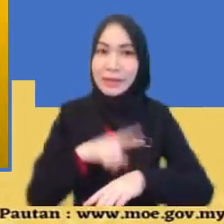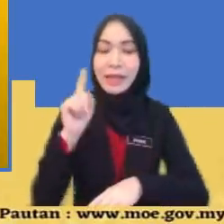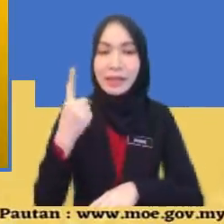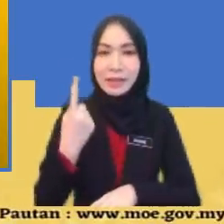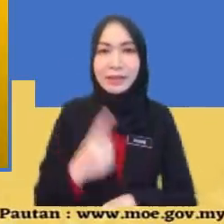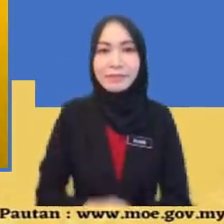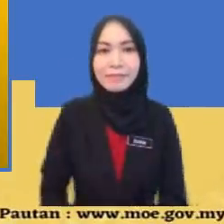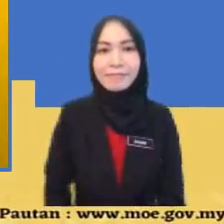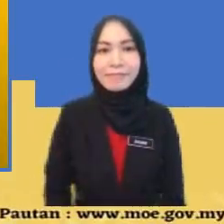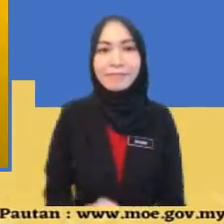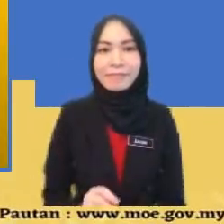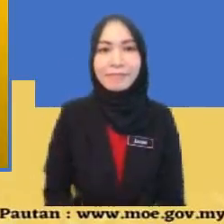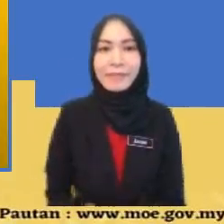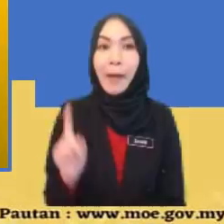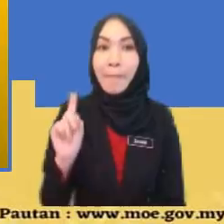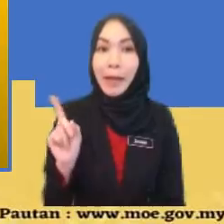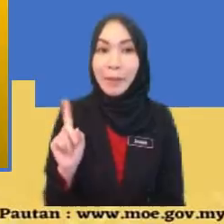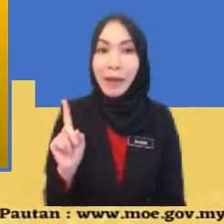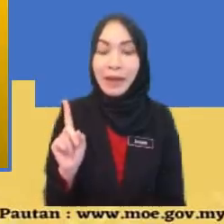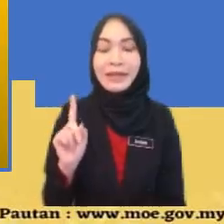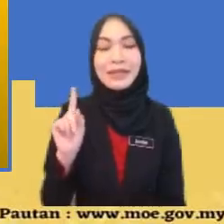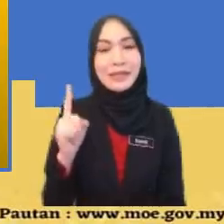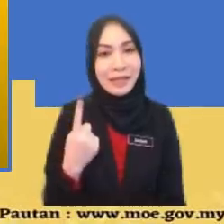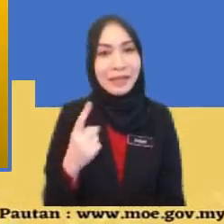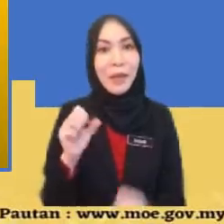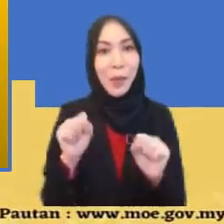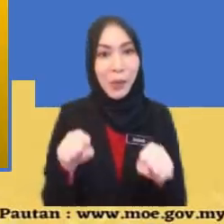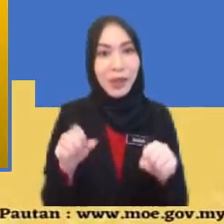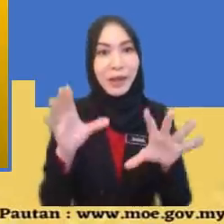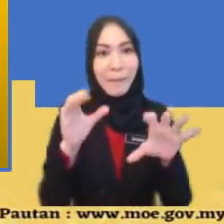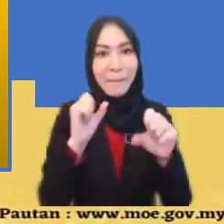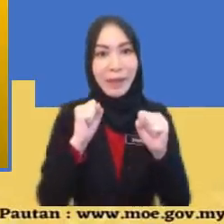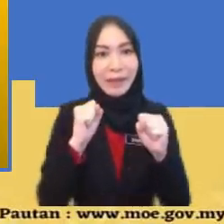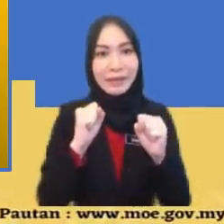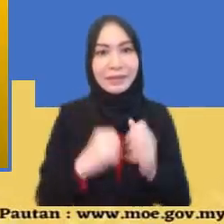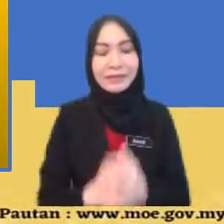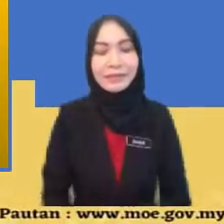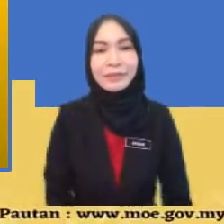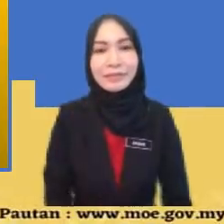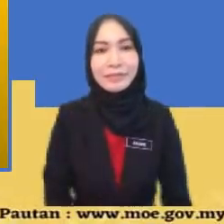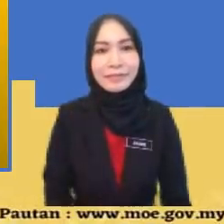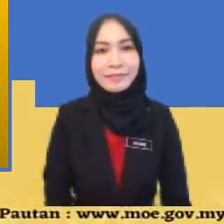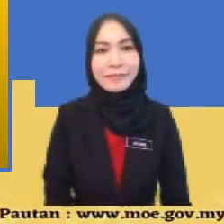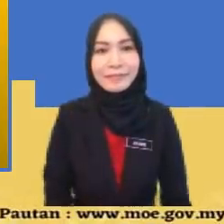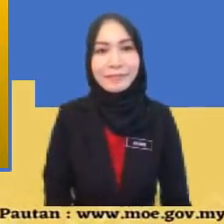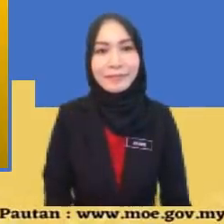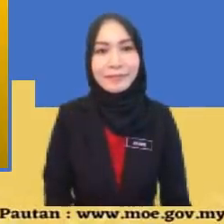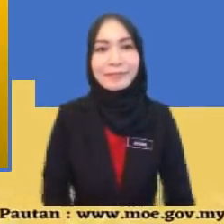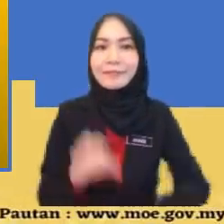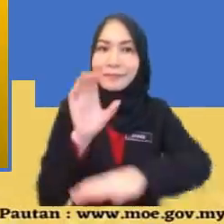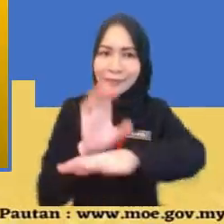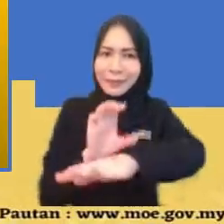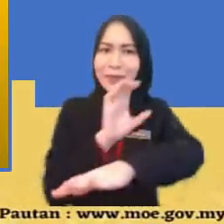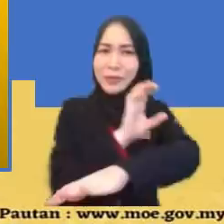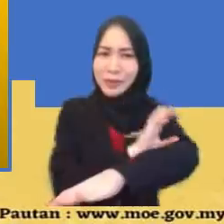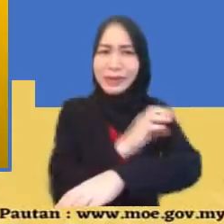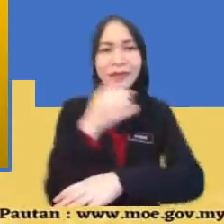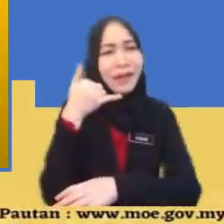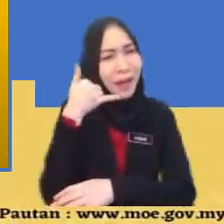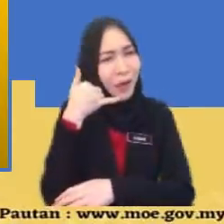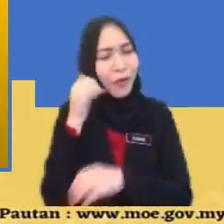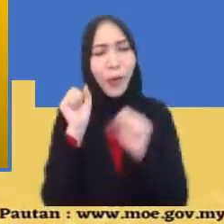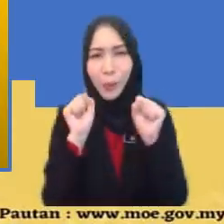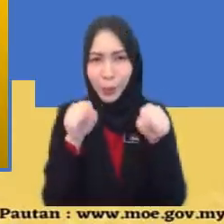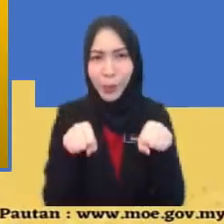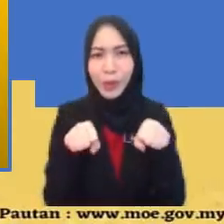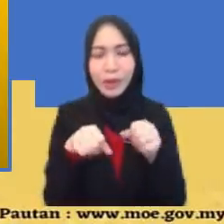internet eh melalui peranti digital seperti komputer tablet dan juga tadi konfito jadi sangat mudah